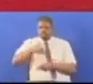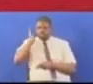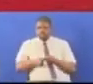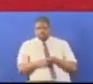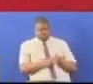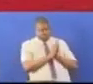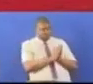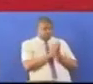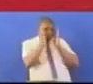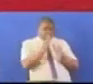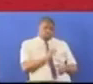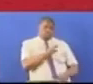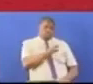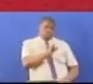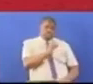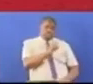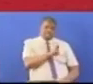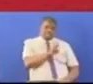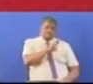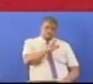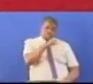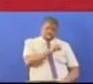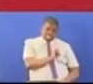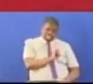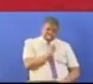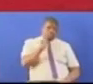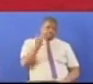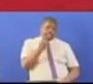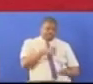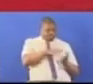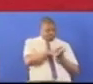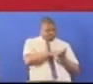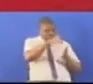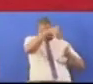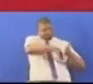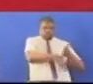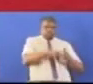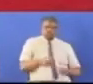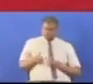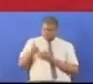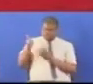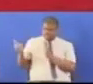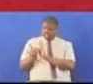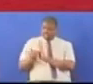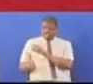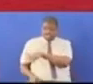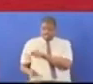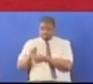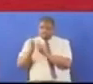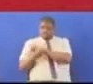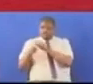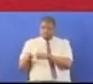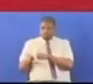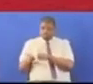amefafanua kwa kina zaidi kwamba sheria hii au mabadiliko haya yana